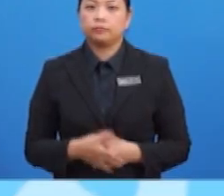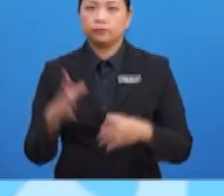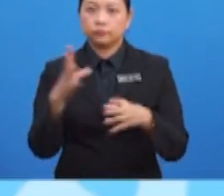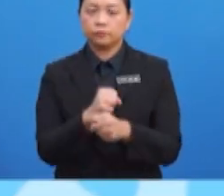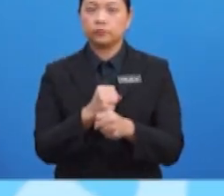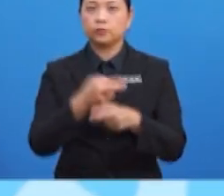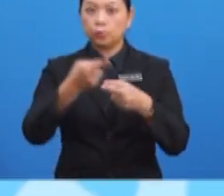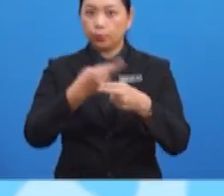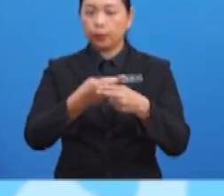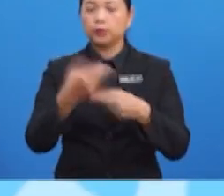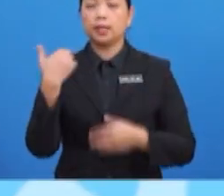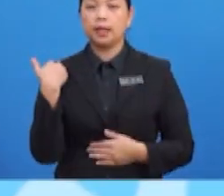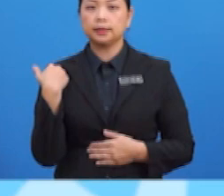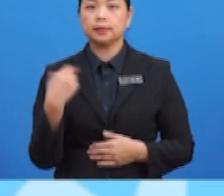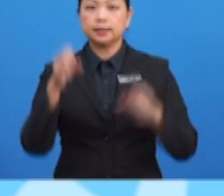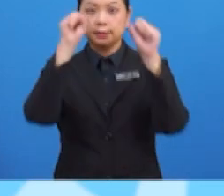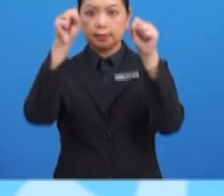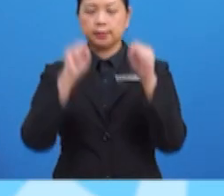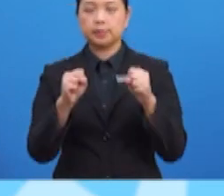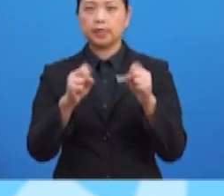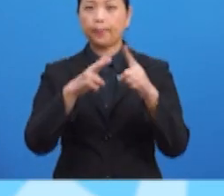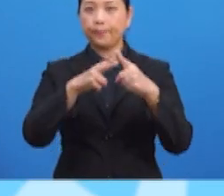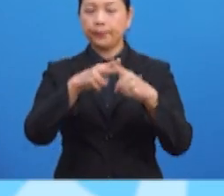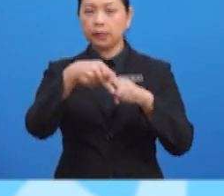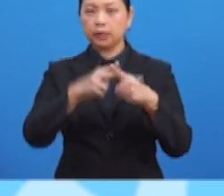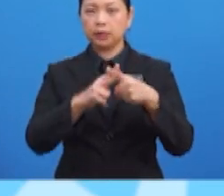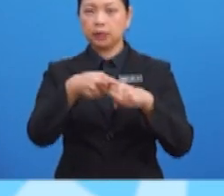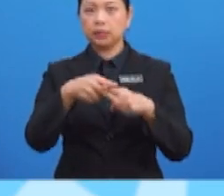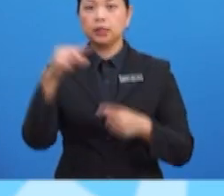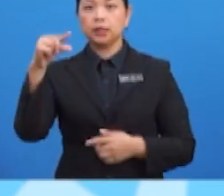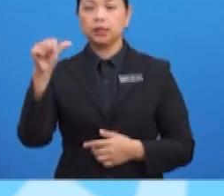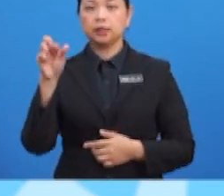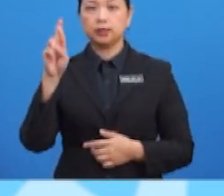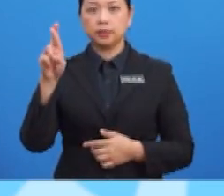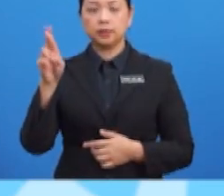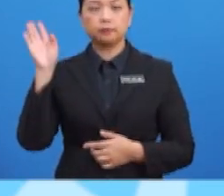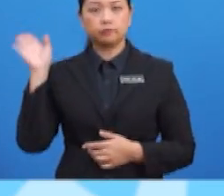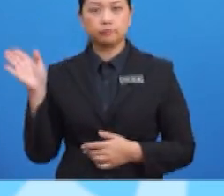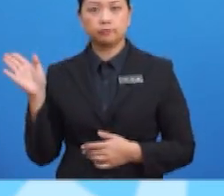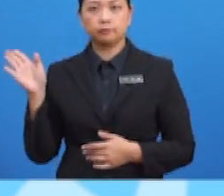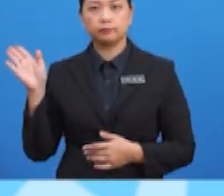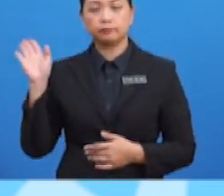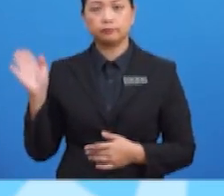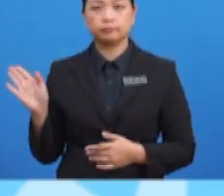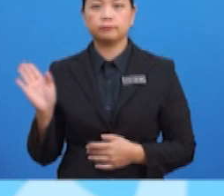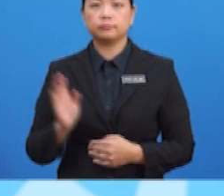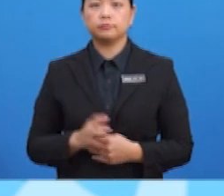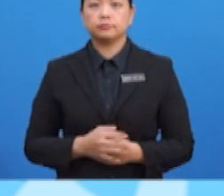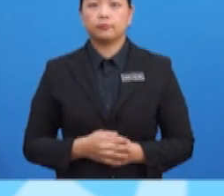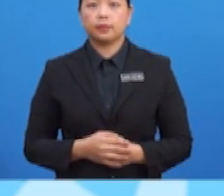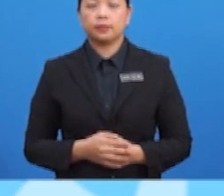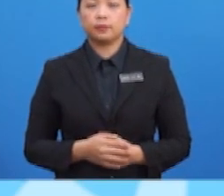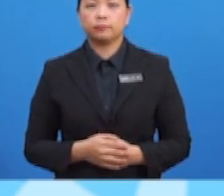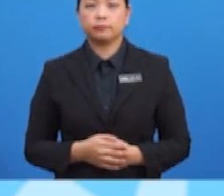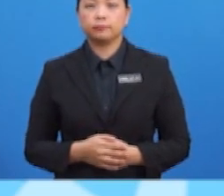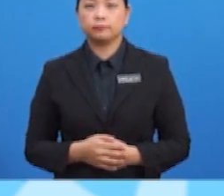dirumuskan terdapat jenis sistem mekanikal iaitu gear, takal dan tali sawat, tuas,